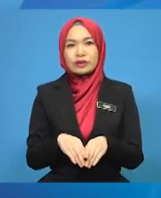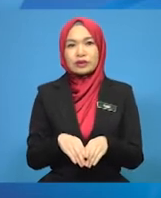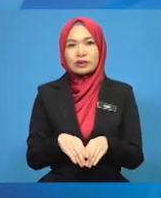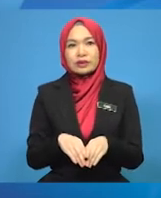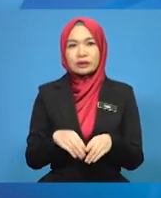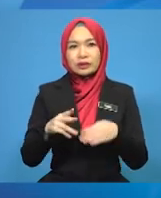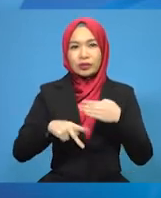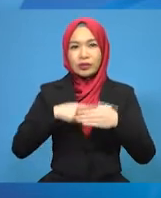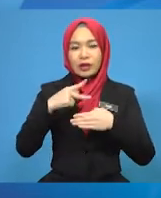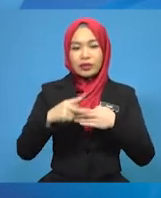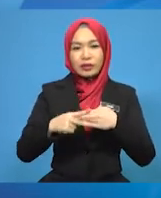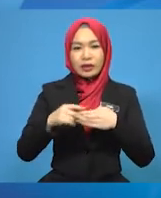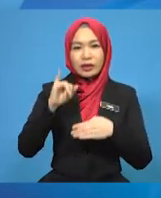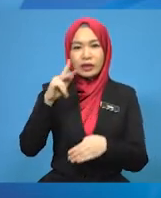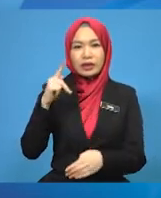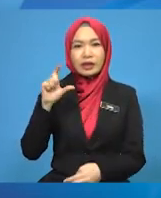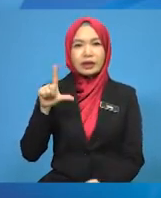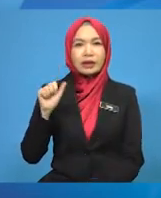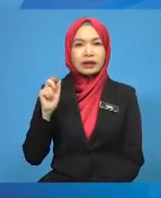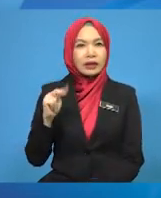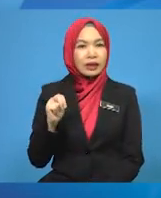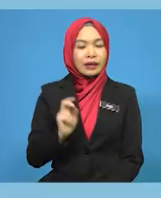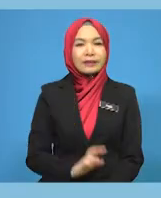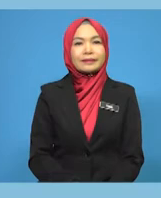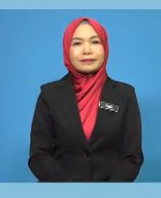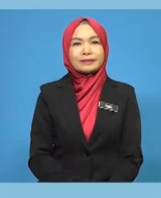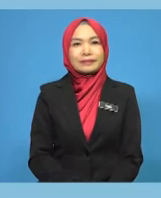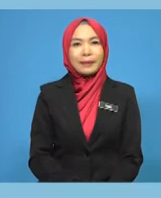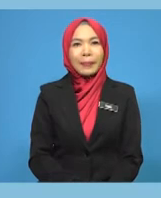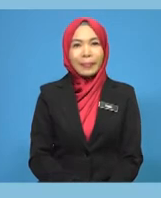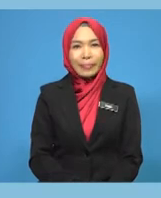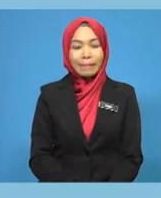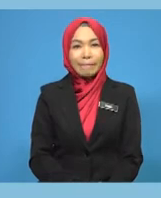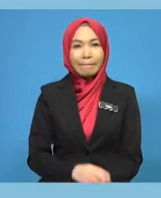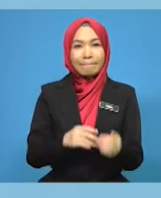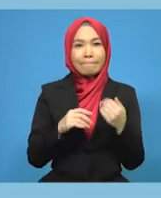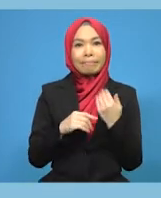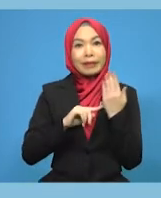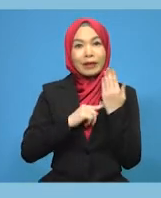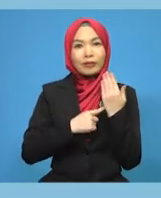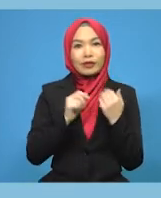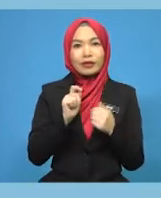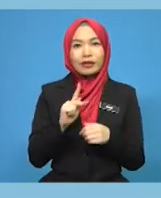saya. Kita mulakan dengan contoh dalam bidang pembungkusan,